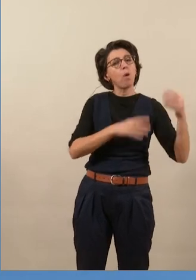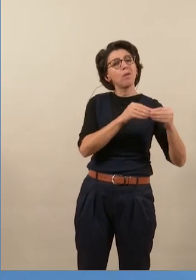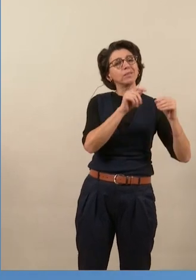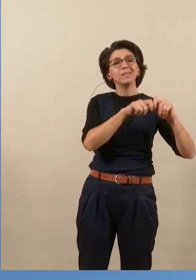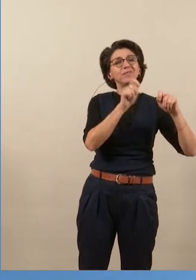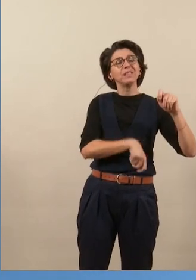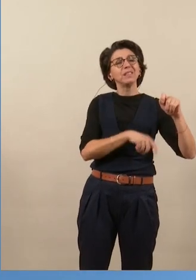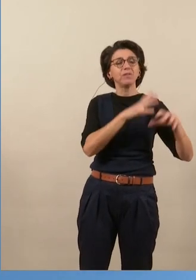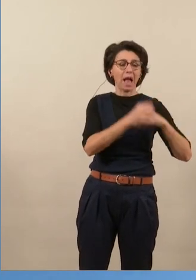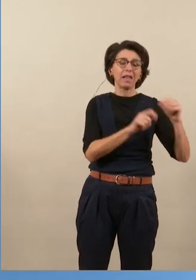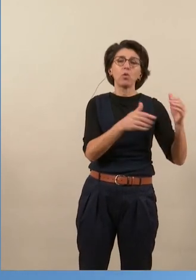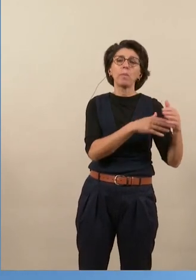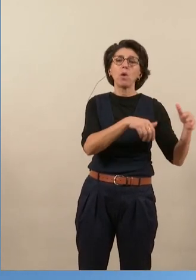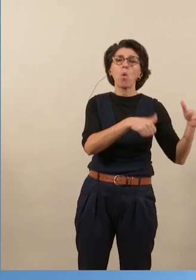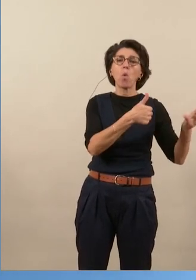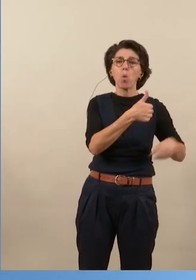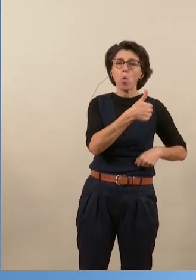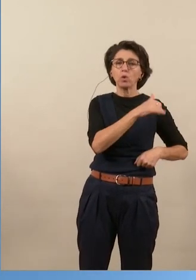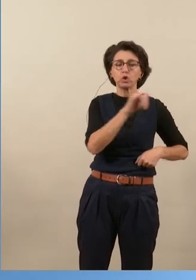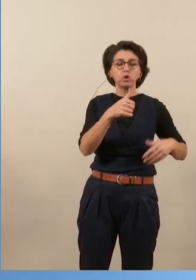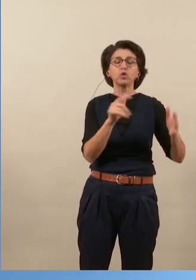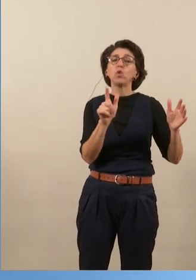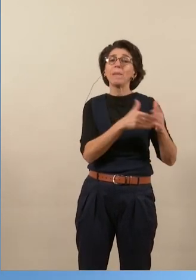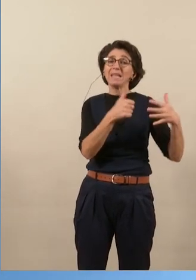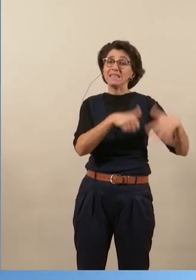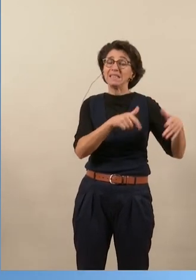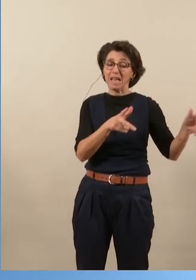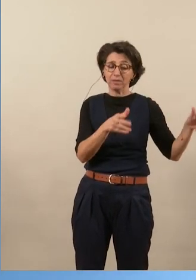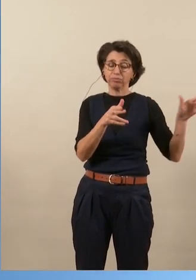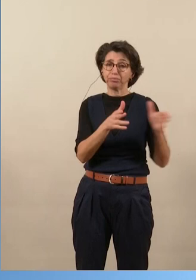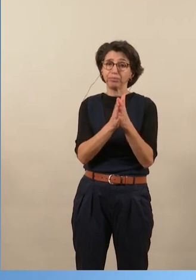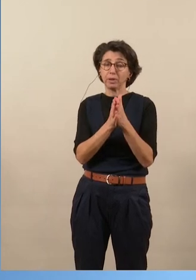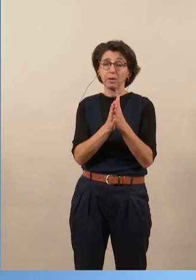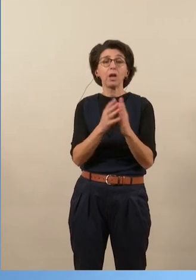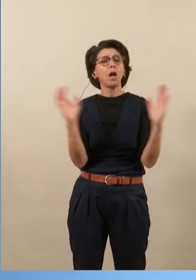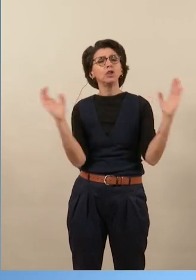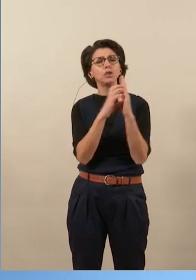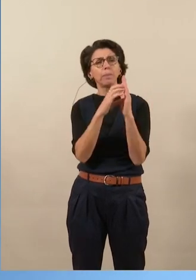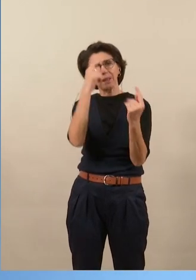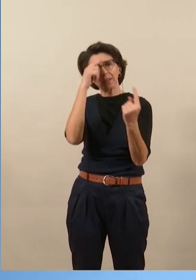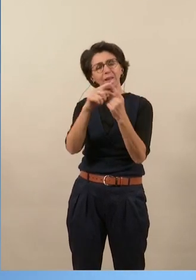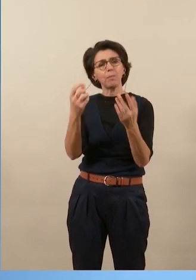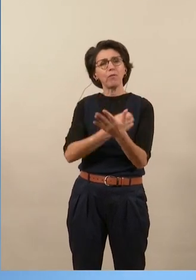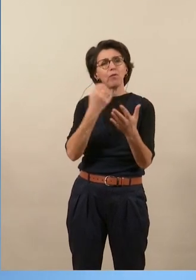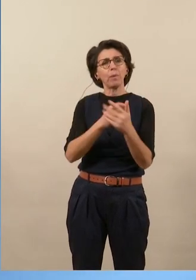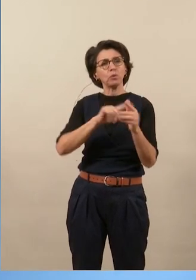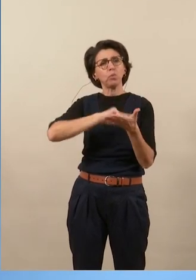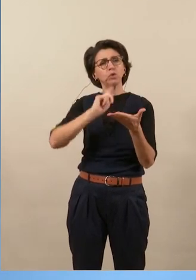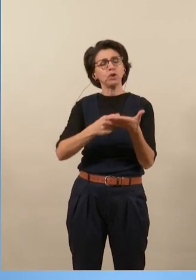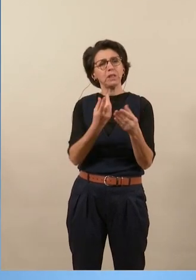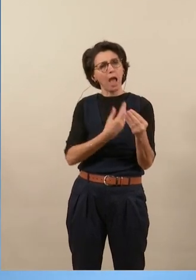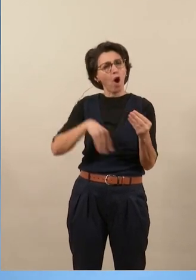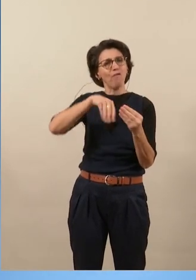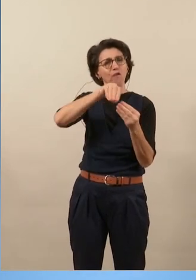2011-2016 parmi ces engagements donc le chapitre renforcer l'information budgétaire ne laisse pas de doute